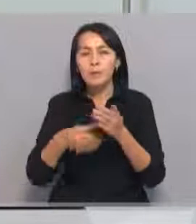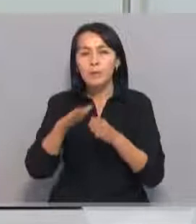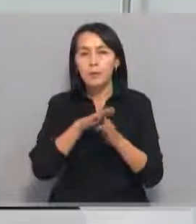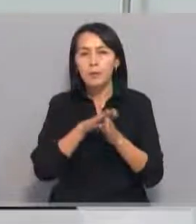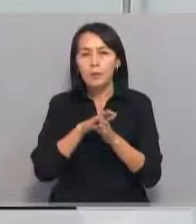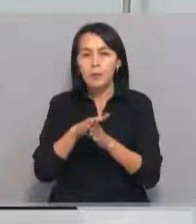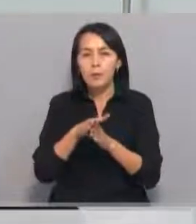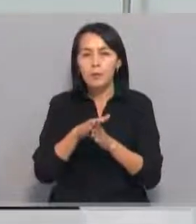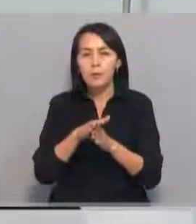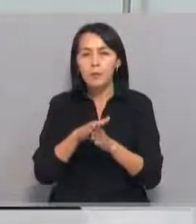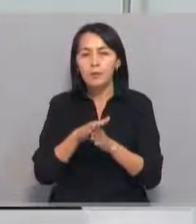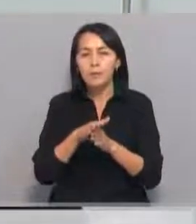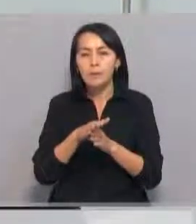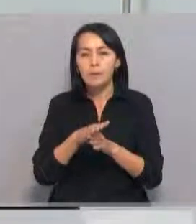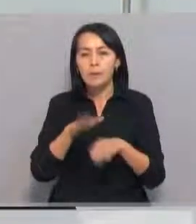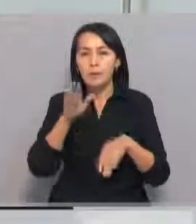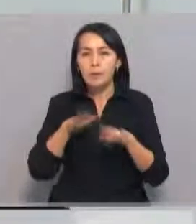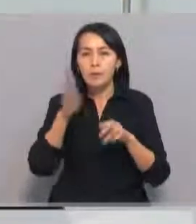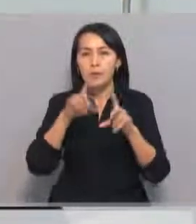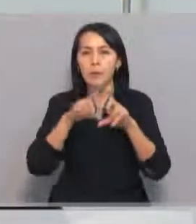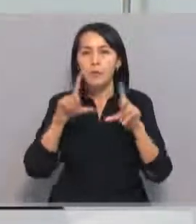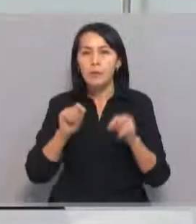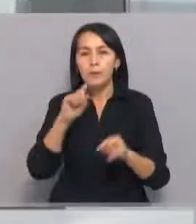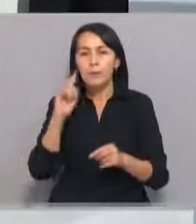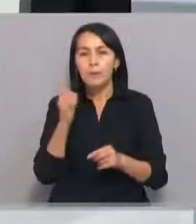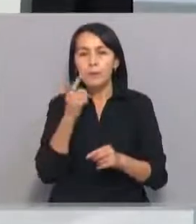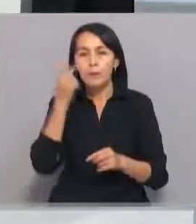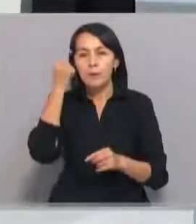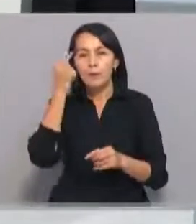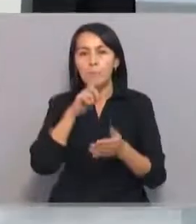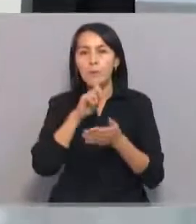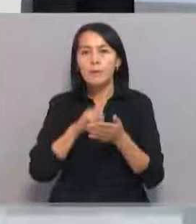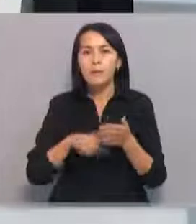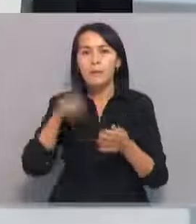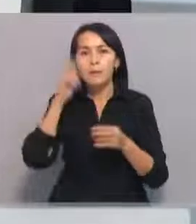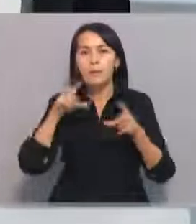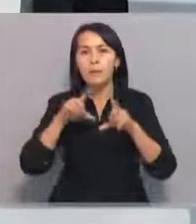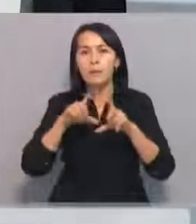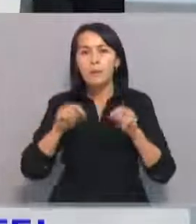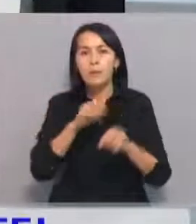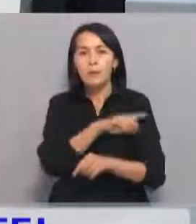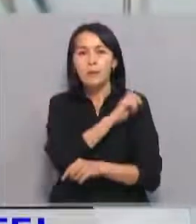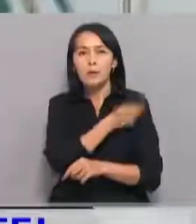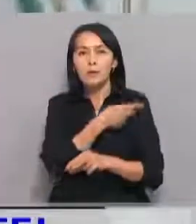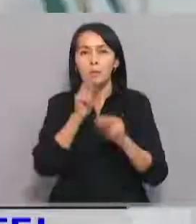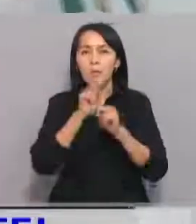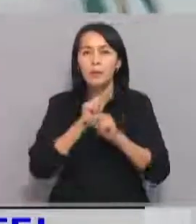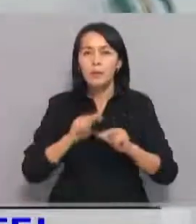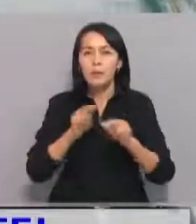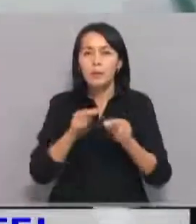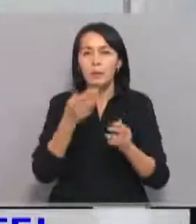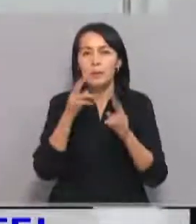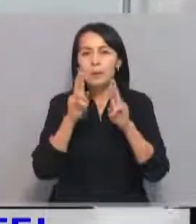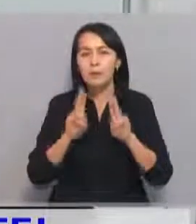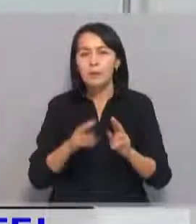толығымен орындап отырған үздік мектептеріміздің бірі болады деп ойлаймын. Білім ұйымының ең мықты болуы ол педагогтардың да